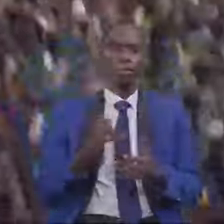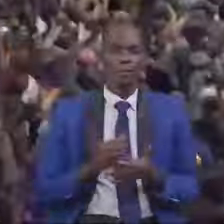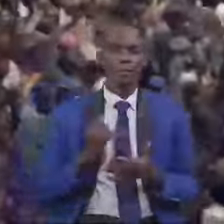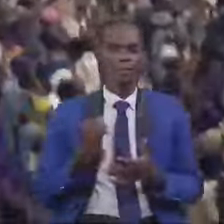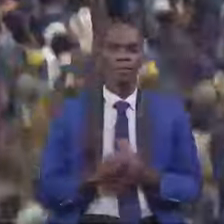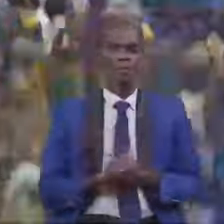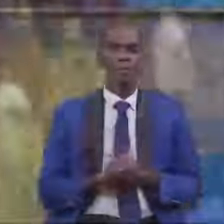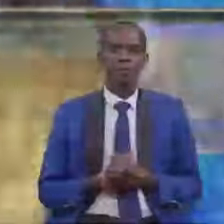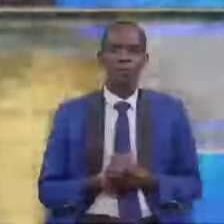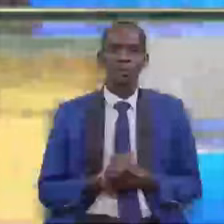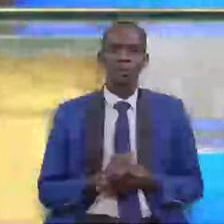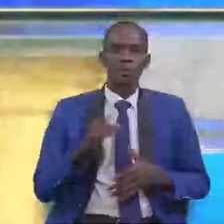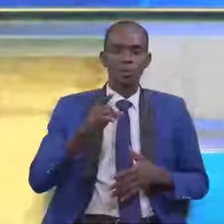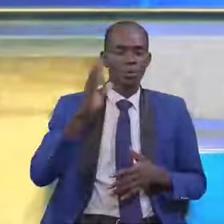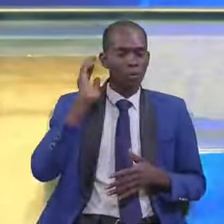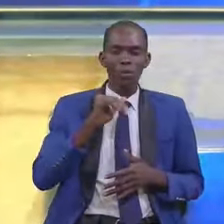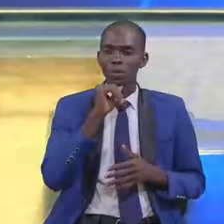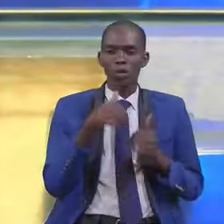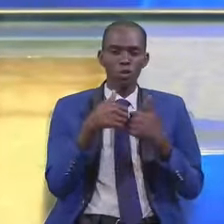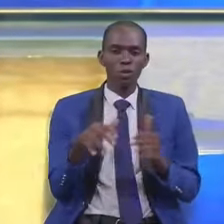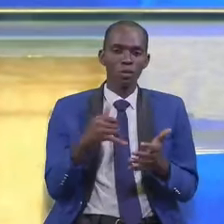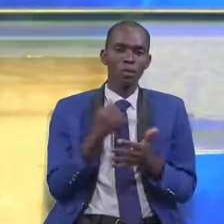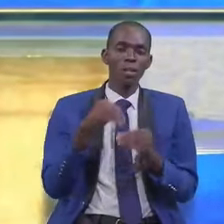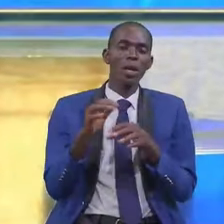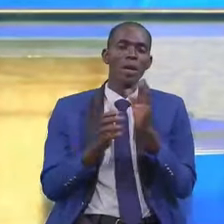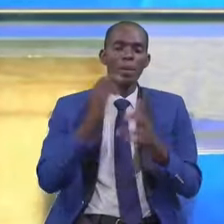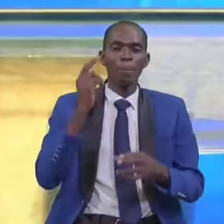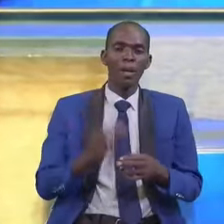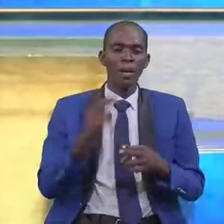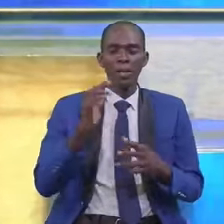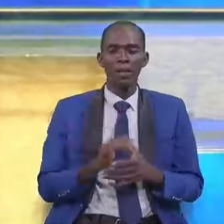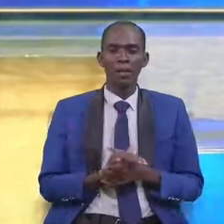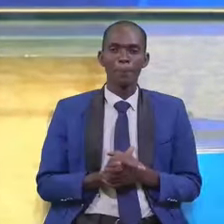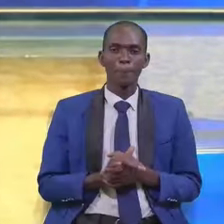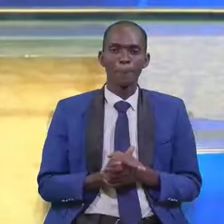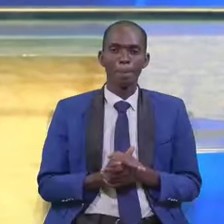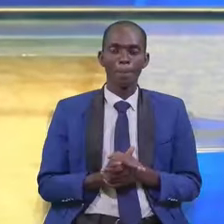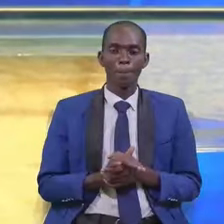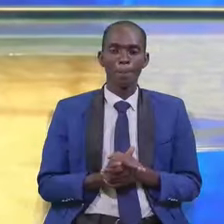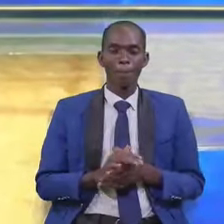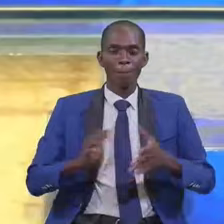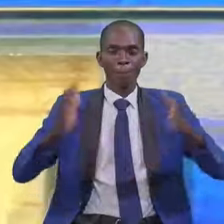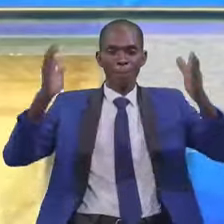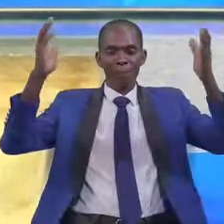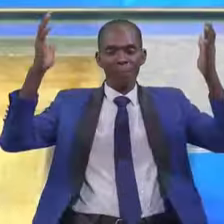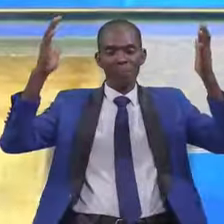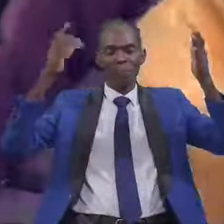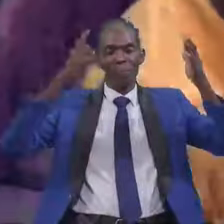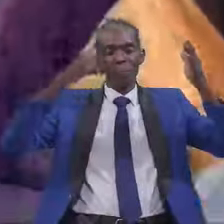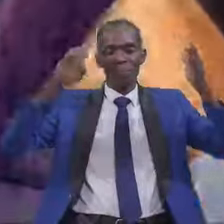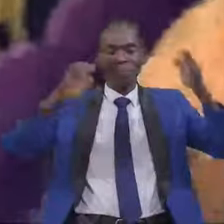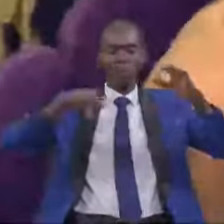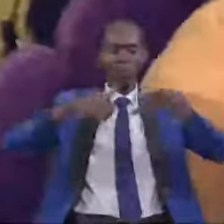Vous n'allez pas le perdre au nom de Jésus-Christ. Levez ces mains-là pour la confirmation. Père, au nom de